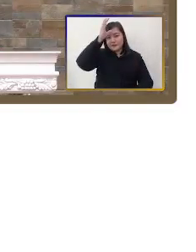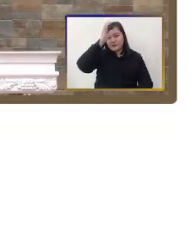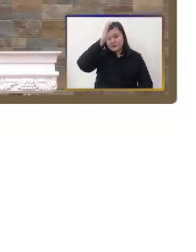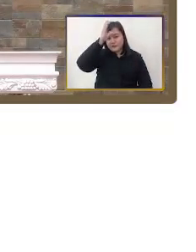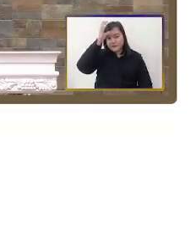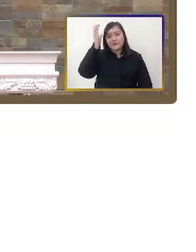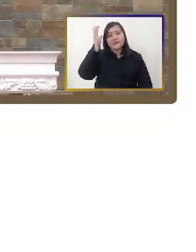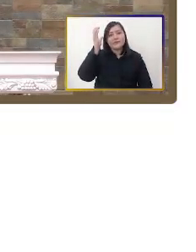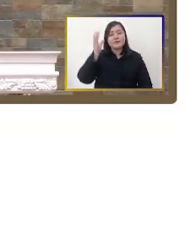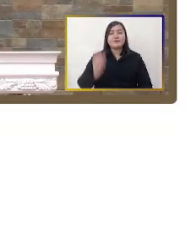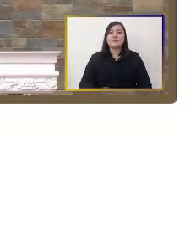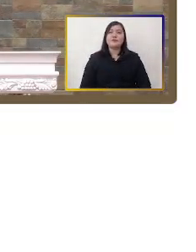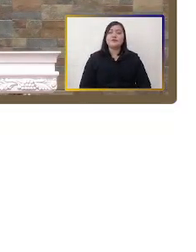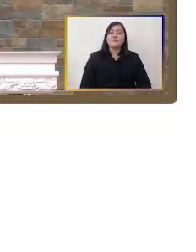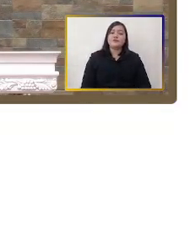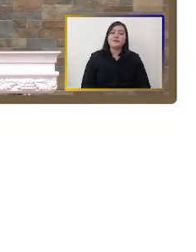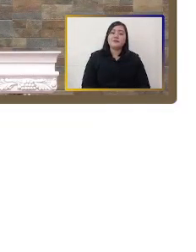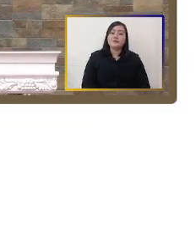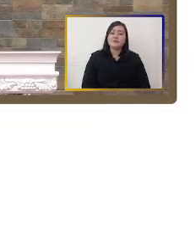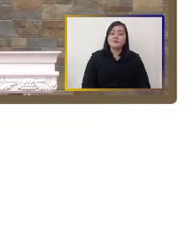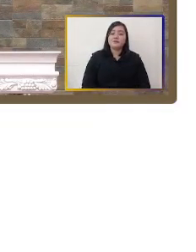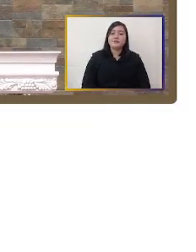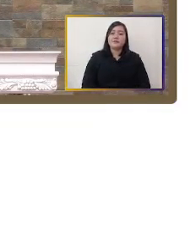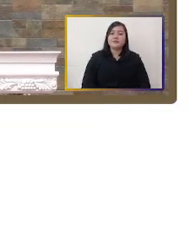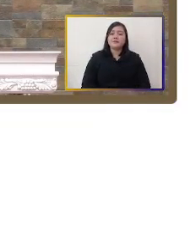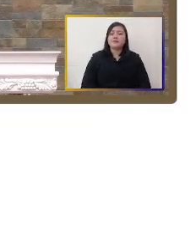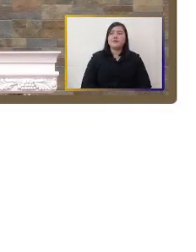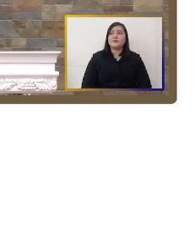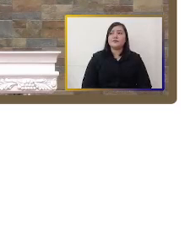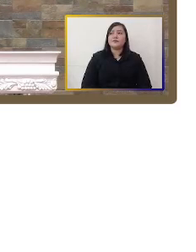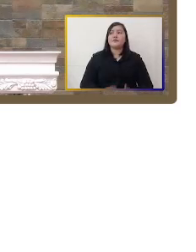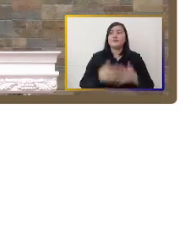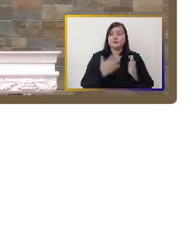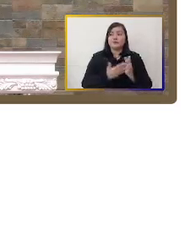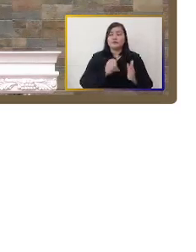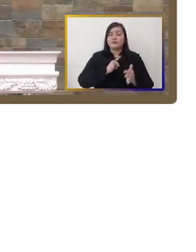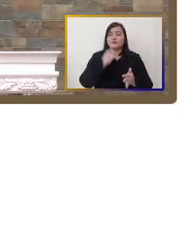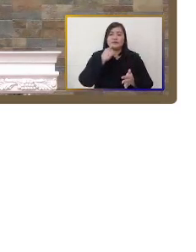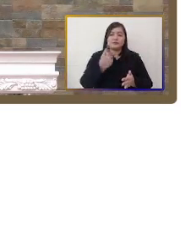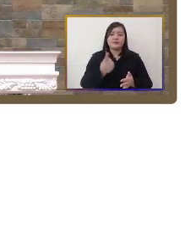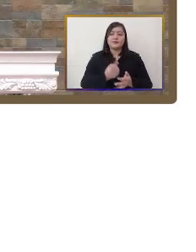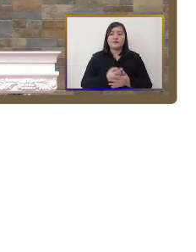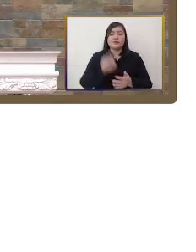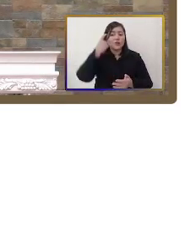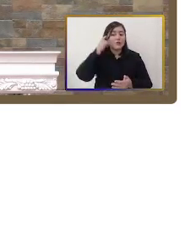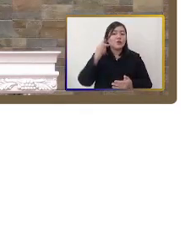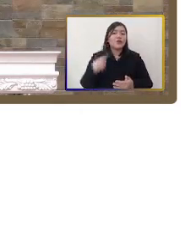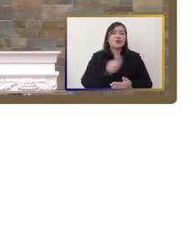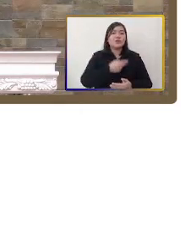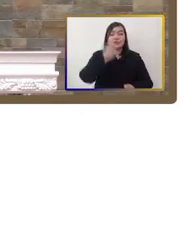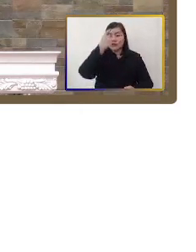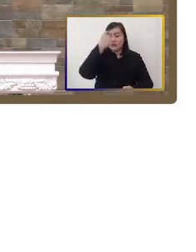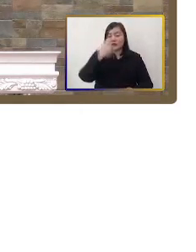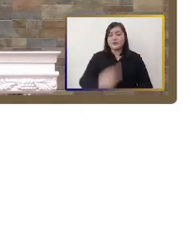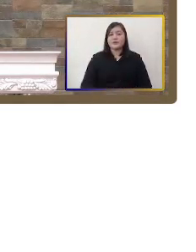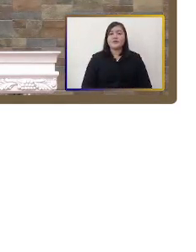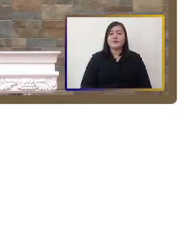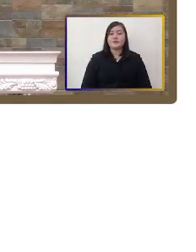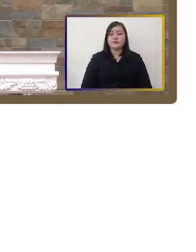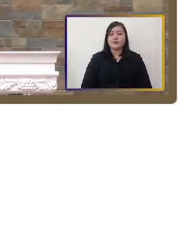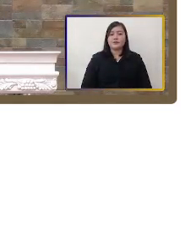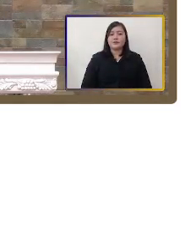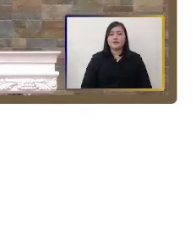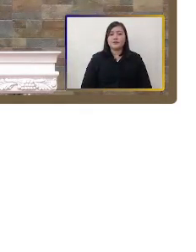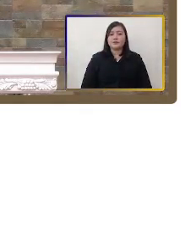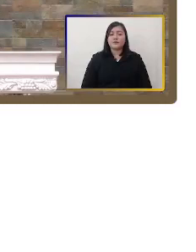Go check it. You see? Now, kaya ko po sinasabi yan para maging maliwanag po sa atin. Dito po muna natin ito tatapusin, mga kapatid.